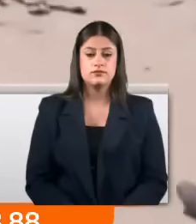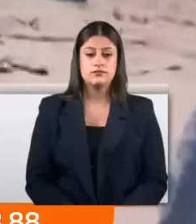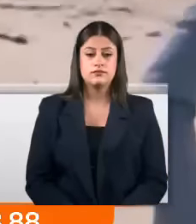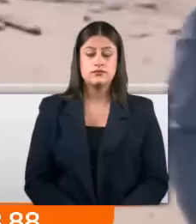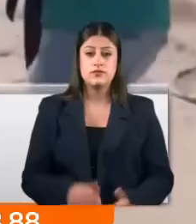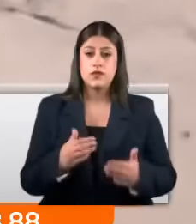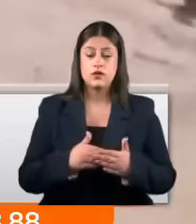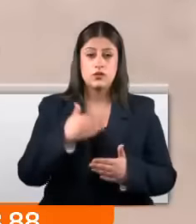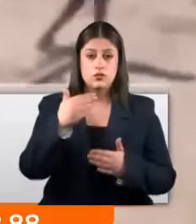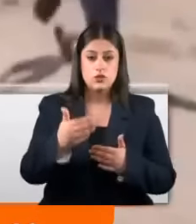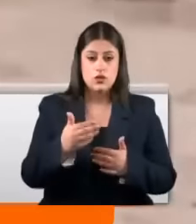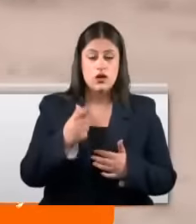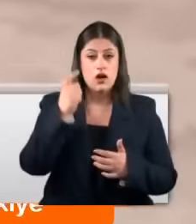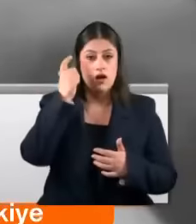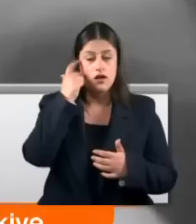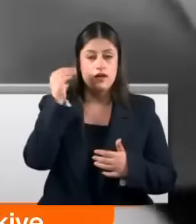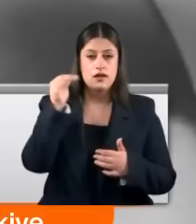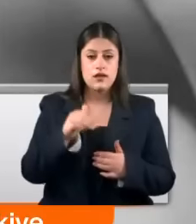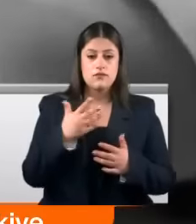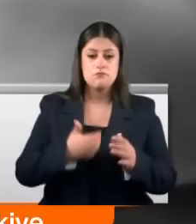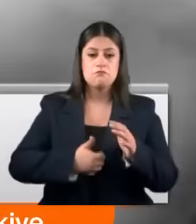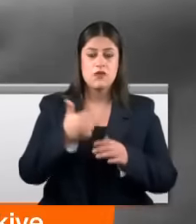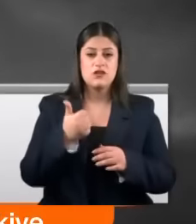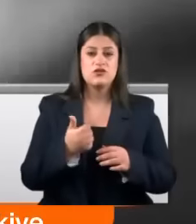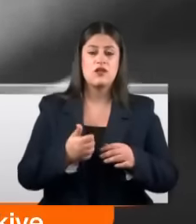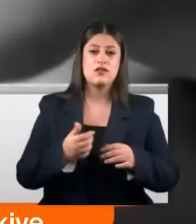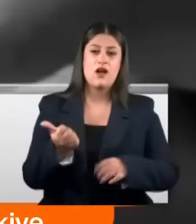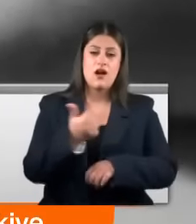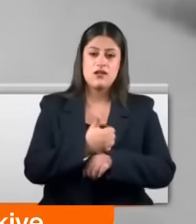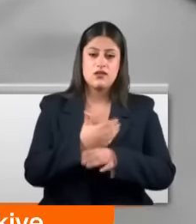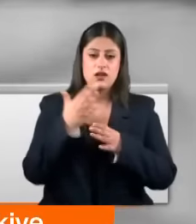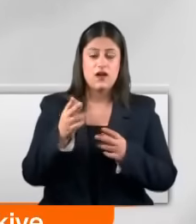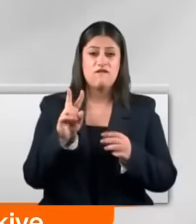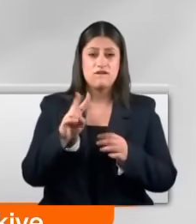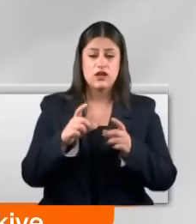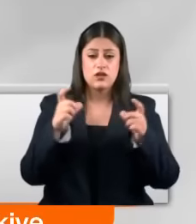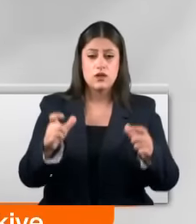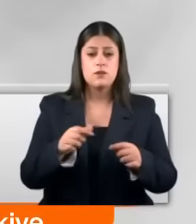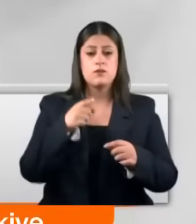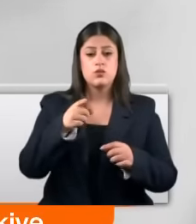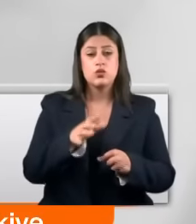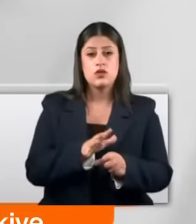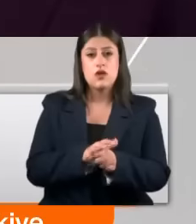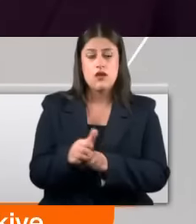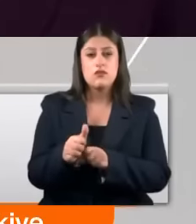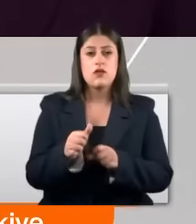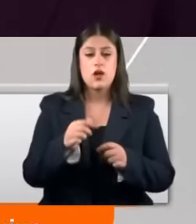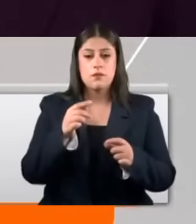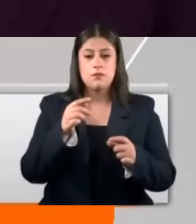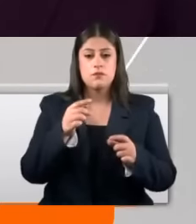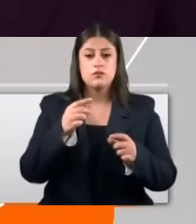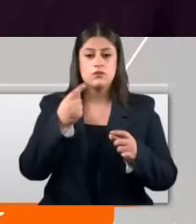Sonra aklına başkan adayı olduğu gelmiş olacak ki Washington İsrail'in katliamlarına göz yummuyormuş gibi yaptı.